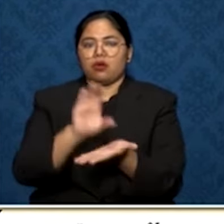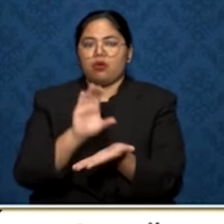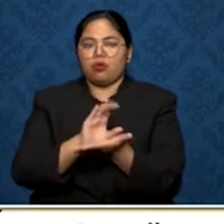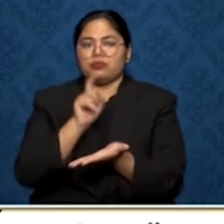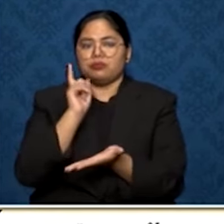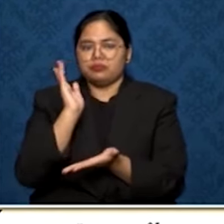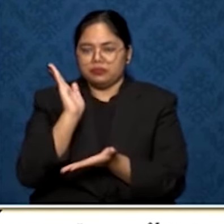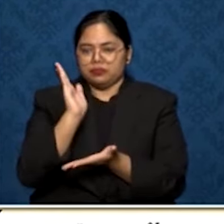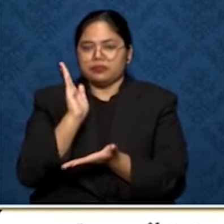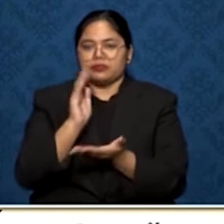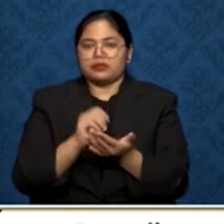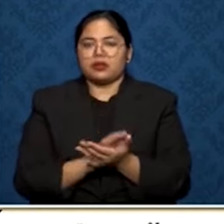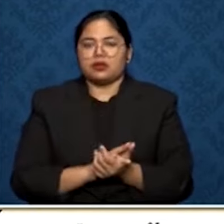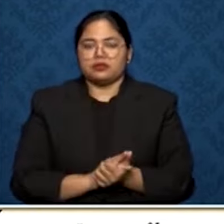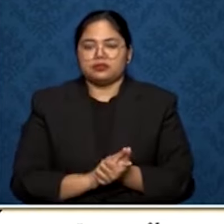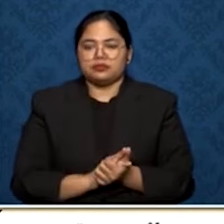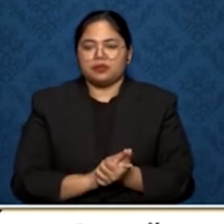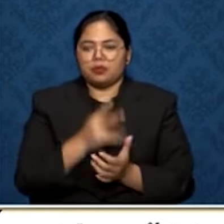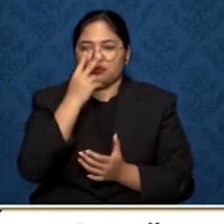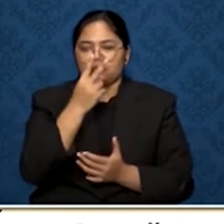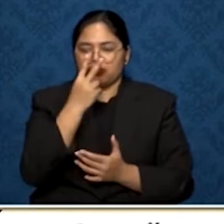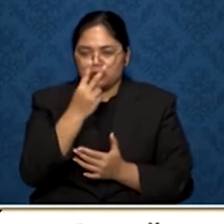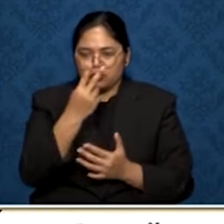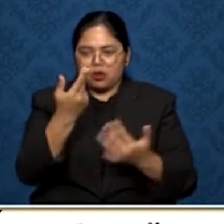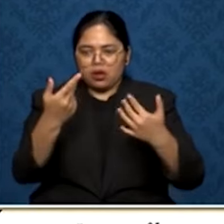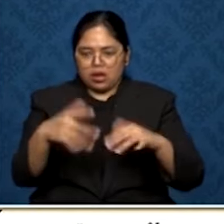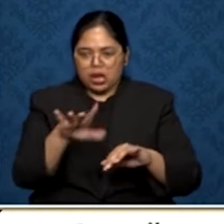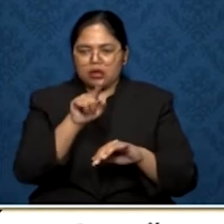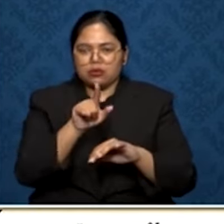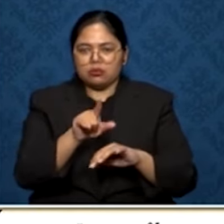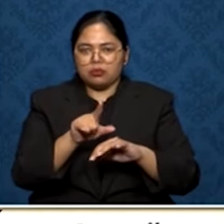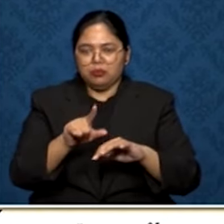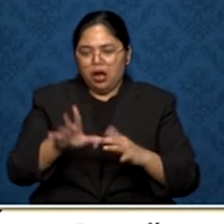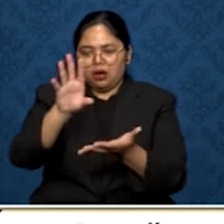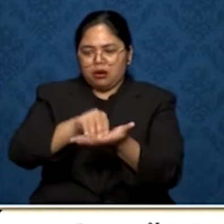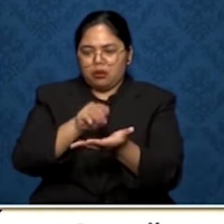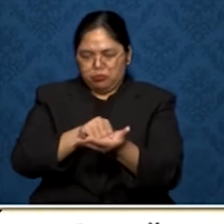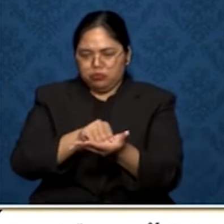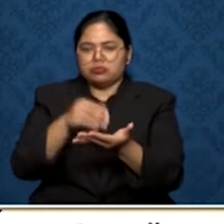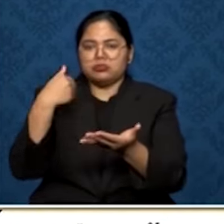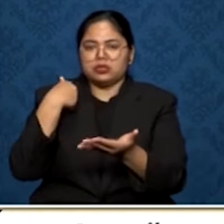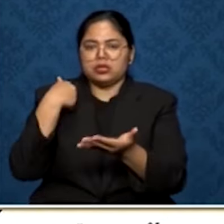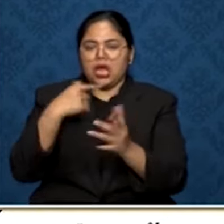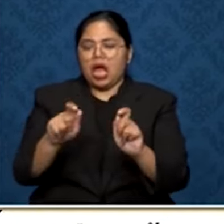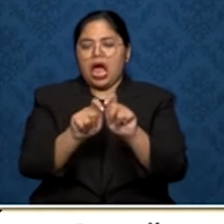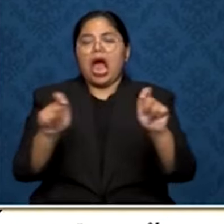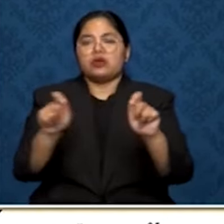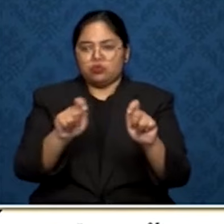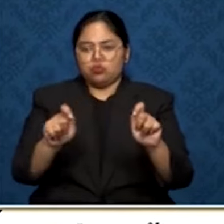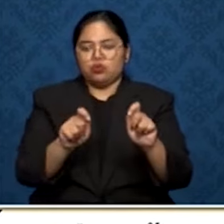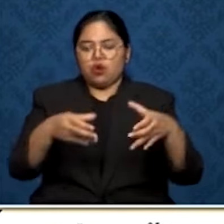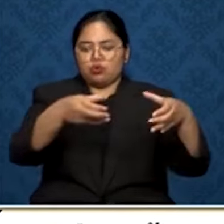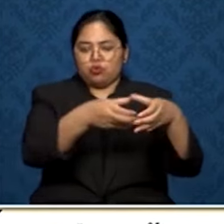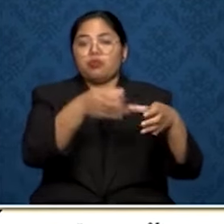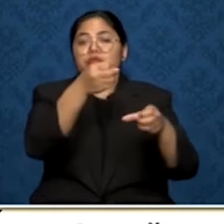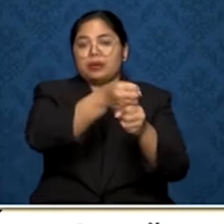ในทประชุม ในรายงกประชุมที่ผมหาได้ยากแล้เอามาให้ได้กมาเพระคนทอยู่ในอันนุกรรมการต่าง นด